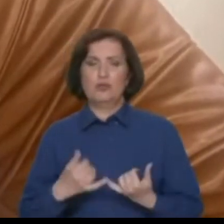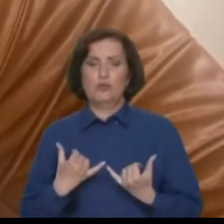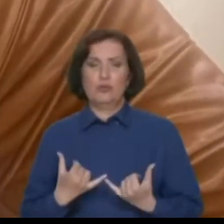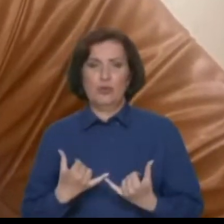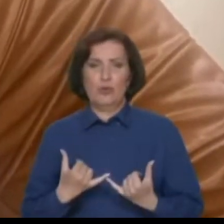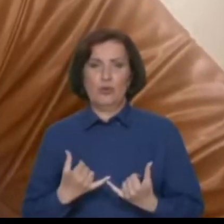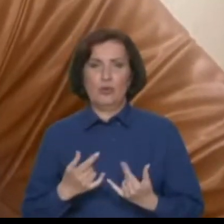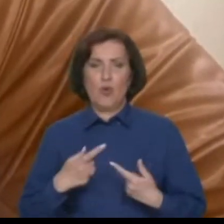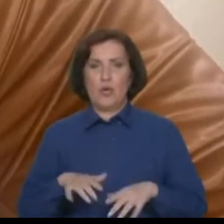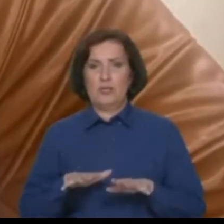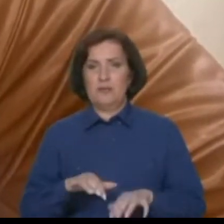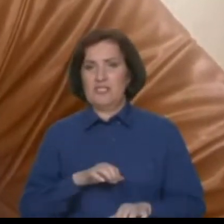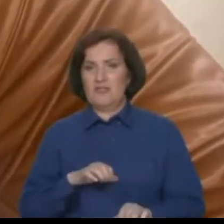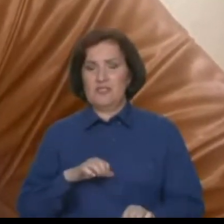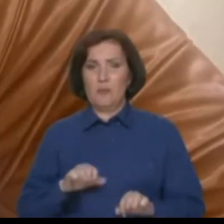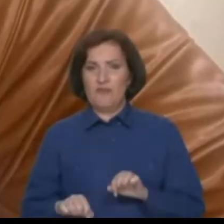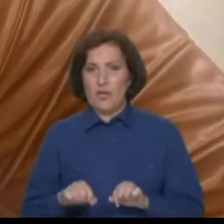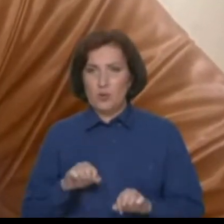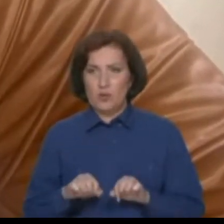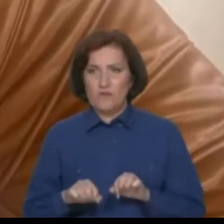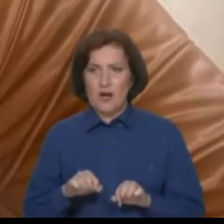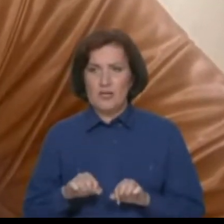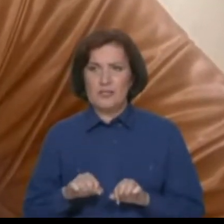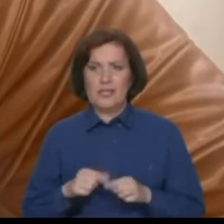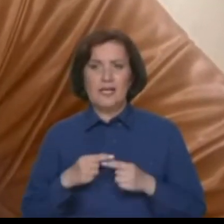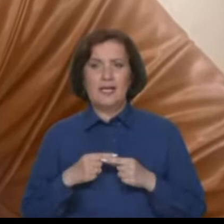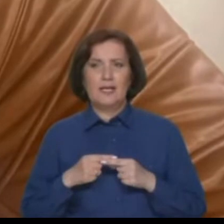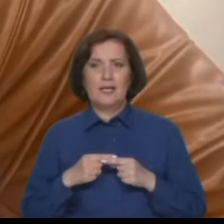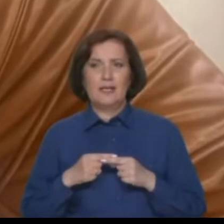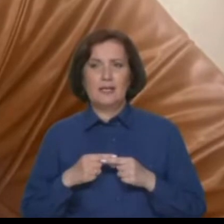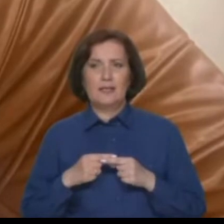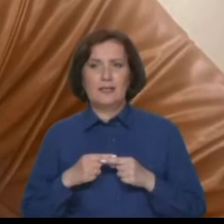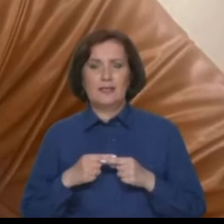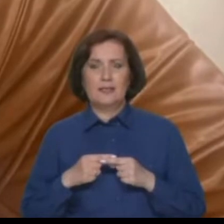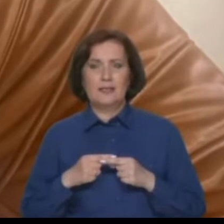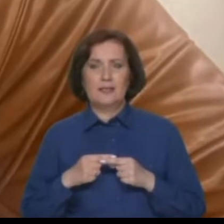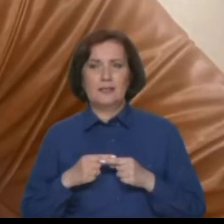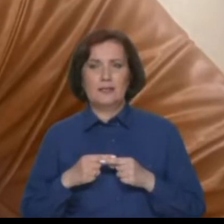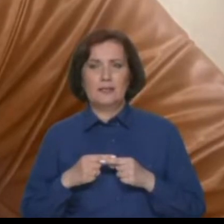сьогодні органи місцевого самоврядування різні